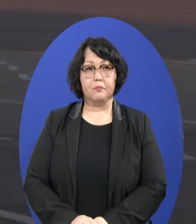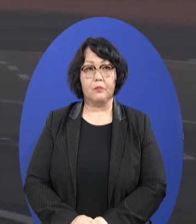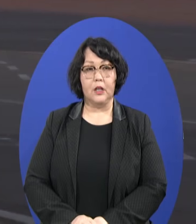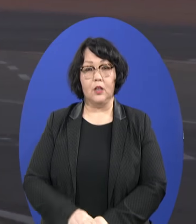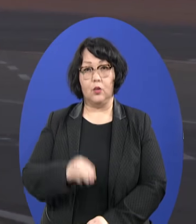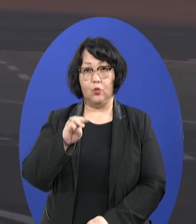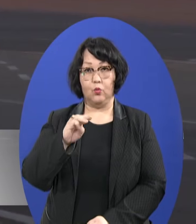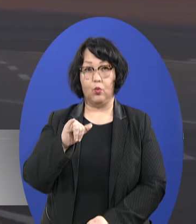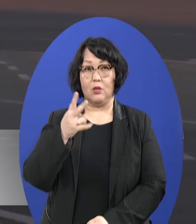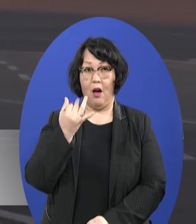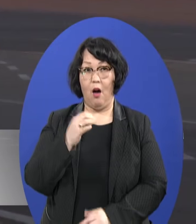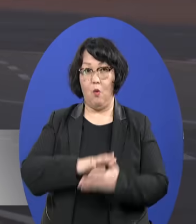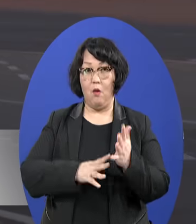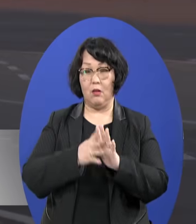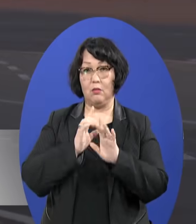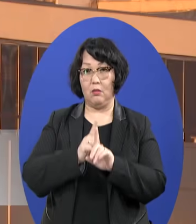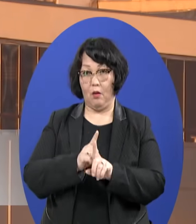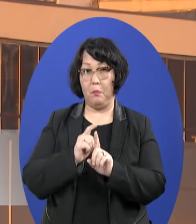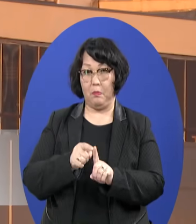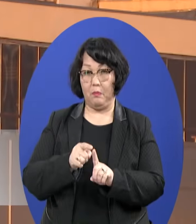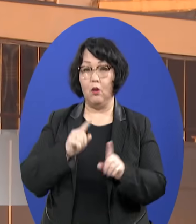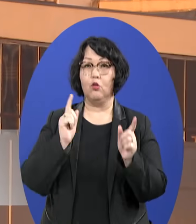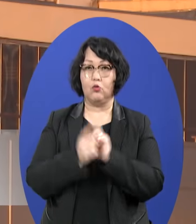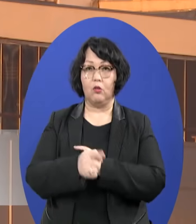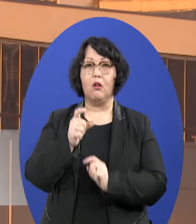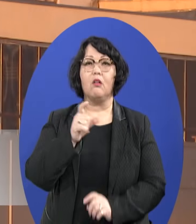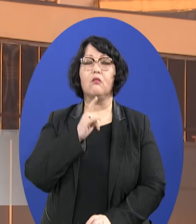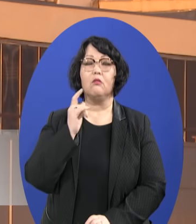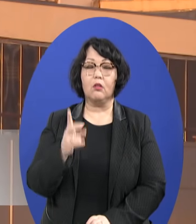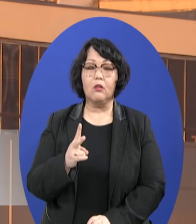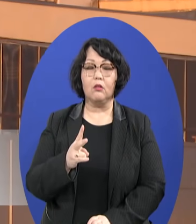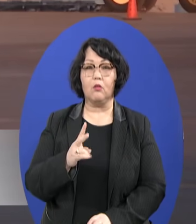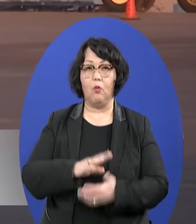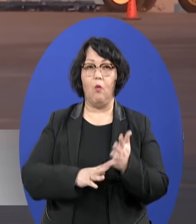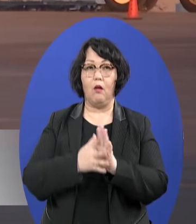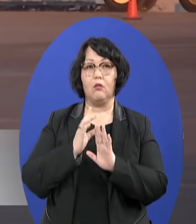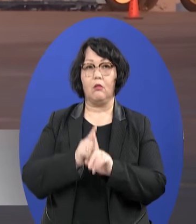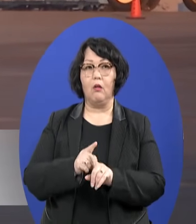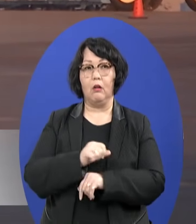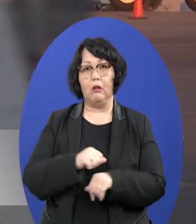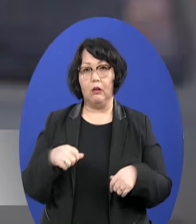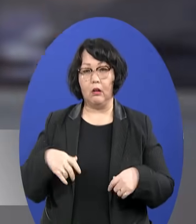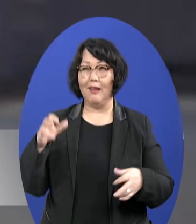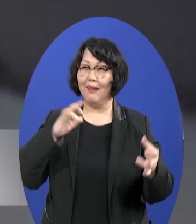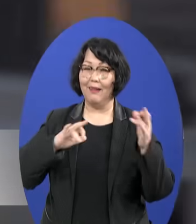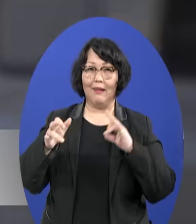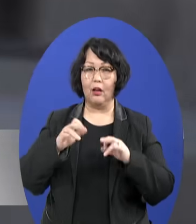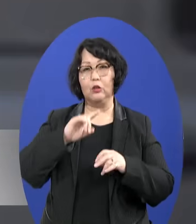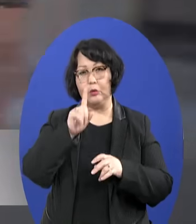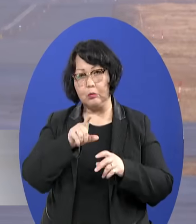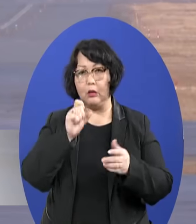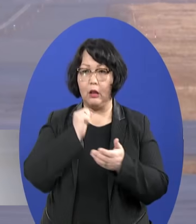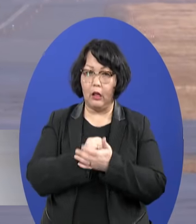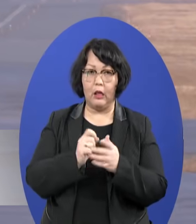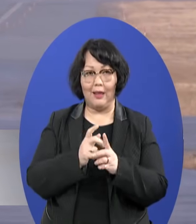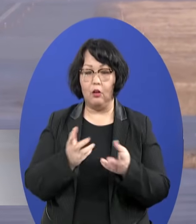Инженер тусгай үүргийн нислэгийг энгийн хуваарьт нислэгт шилжүүлж байна. Иргэд эх орондоо ирэхийн тулд авдаг байсан зөвшөөрлийн шат тамжилга ирэх сараас буурна гэж